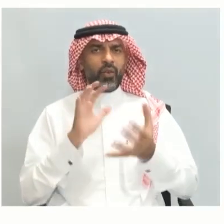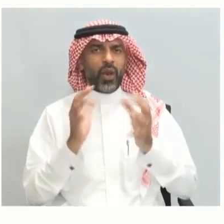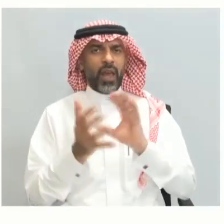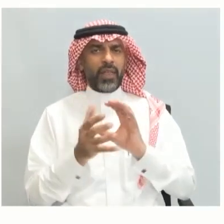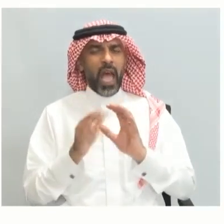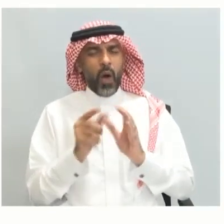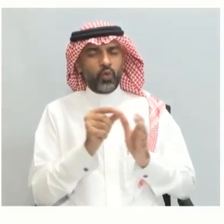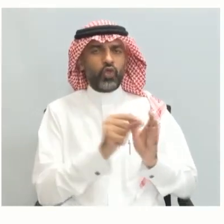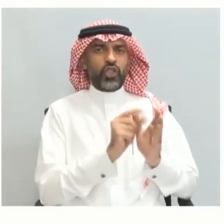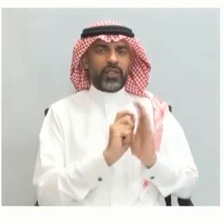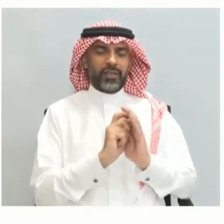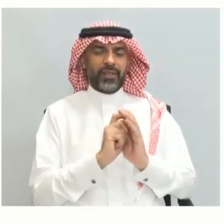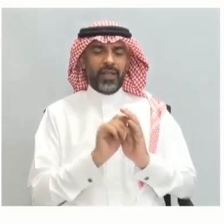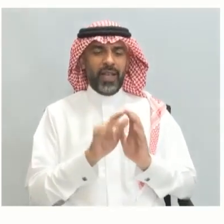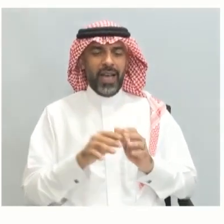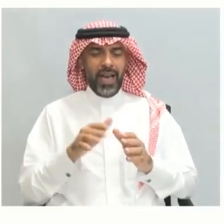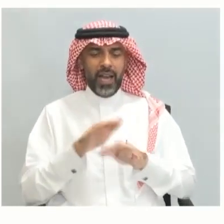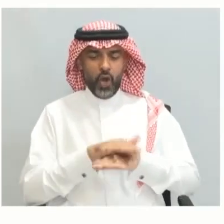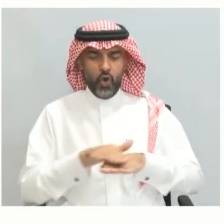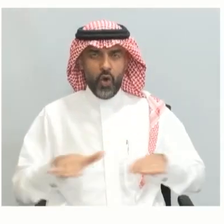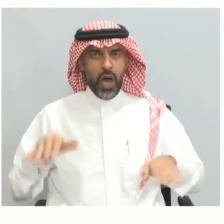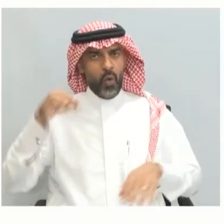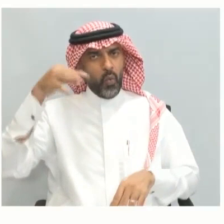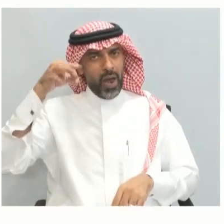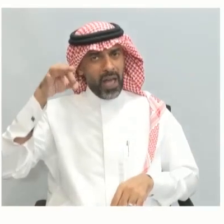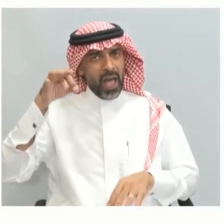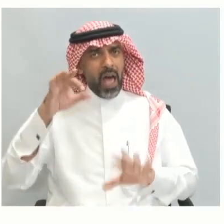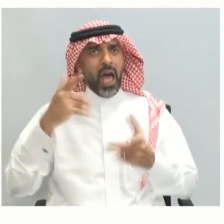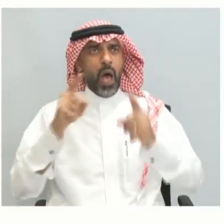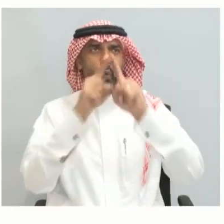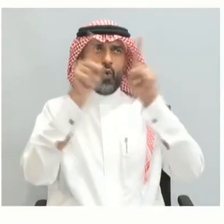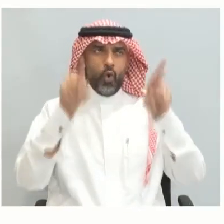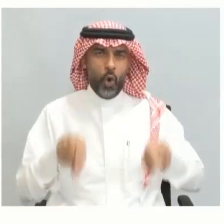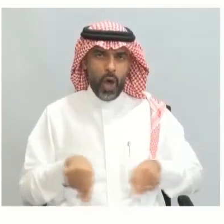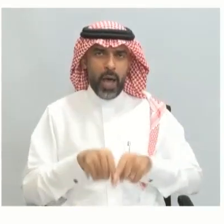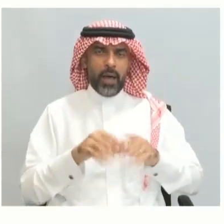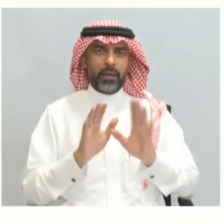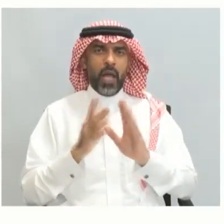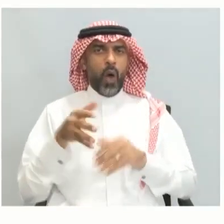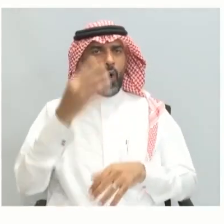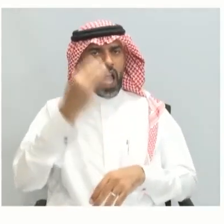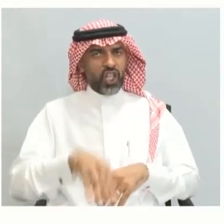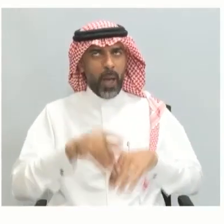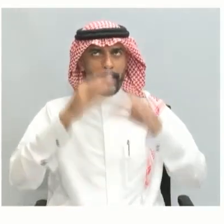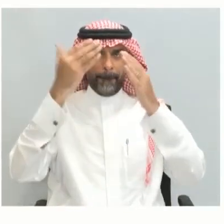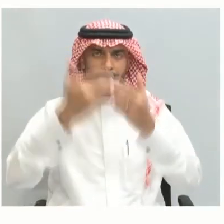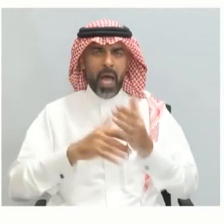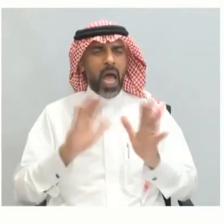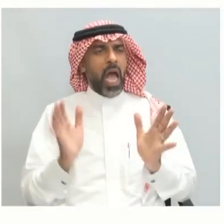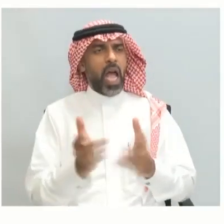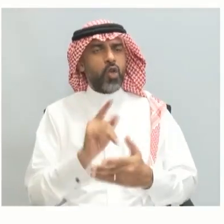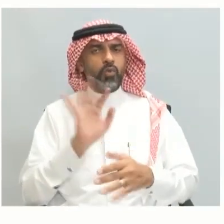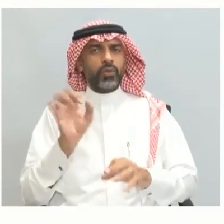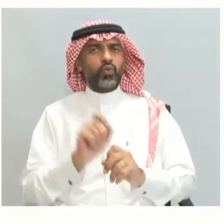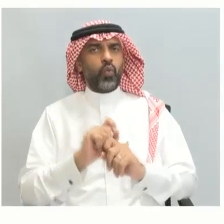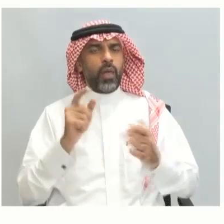او لجزء من على لوح مستوي سواء كان ابنائي ورقه او خشب او ايا